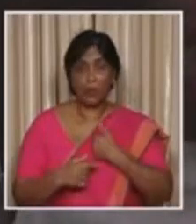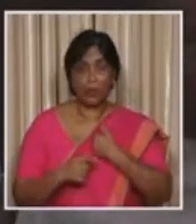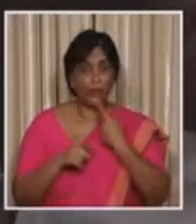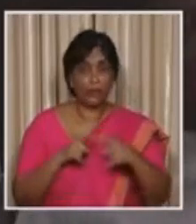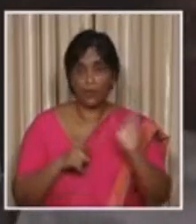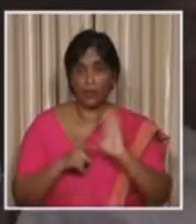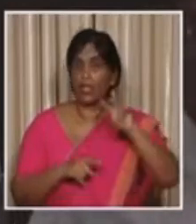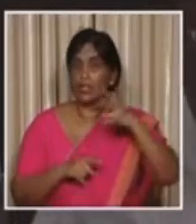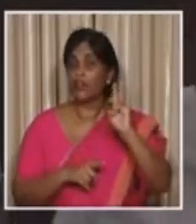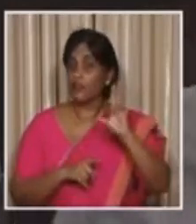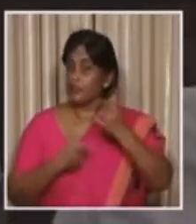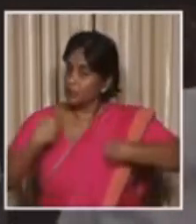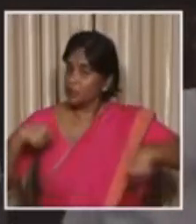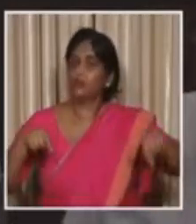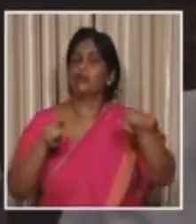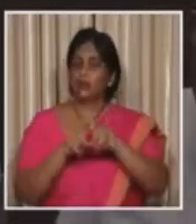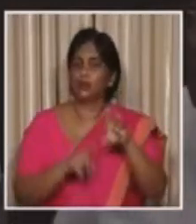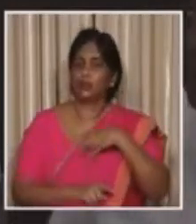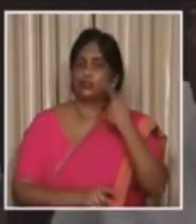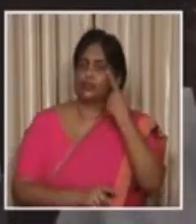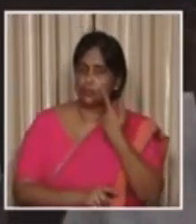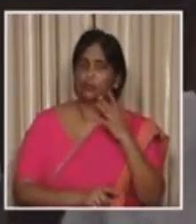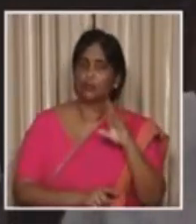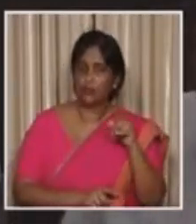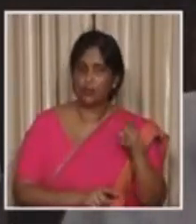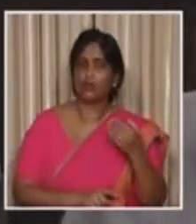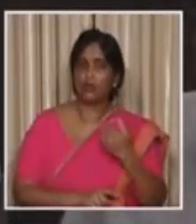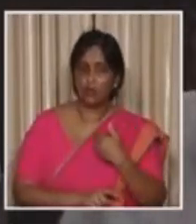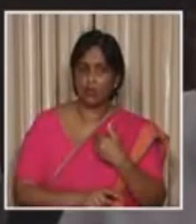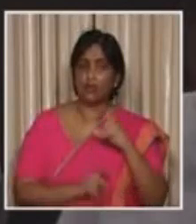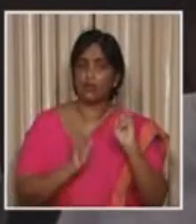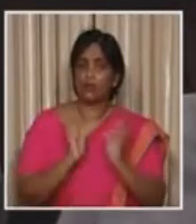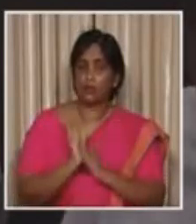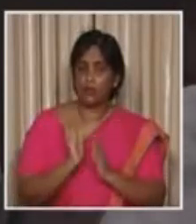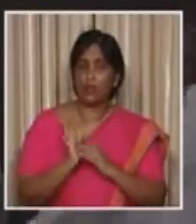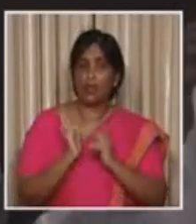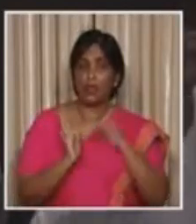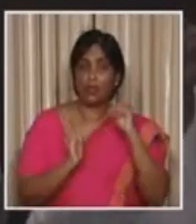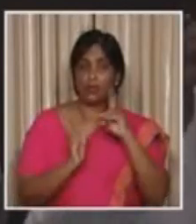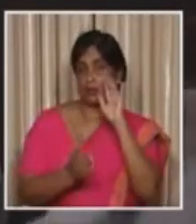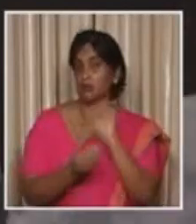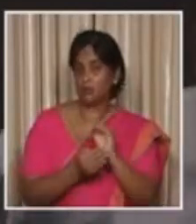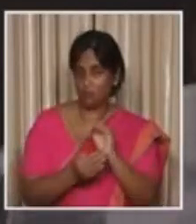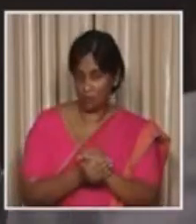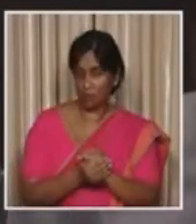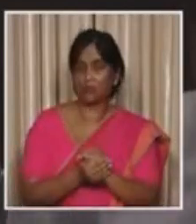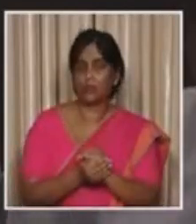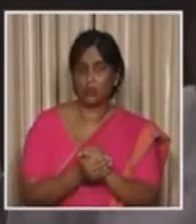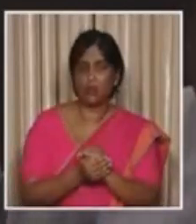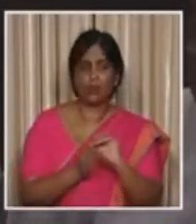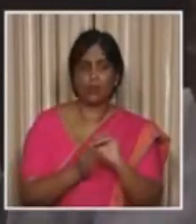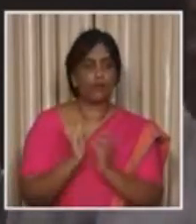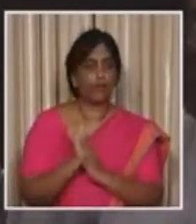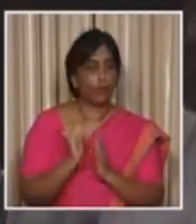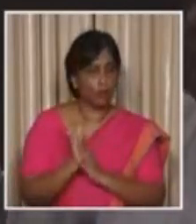එකක් නෙමෙයි 225ටම මම කනගාටු වෙනවා. අපේ කමිටුවේ ජාතික ආරක්ෂාව පිළිබඳ